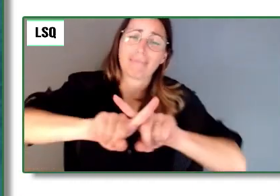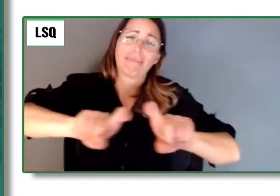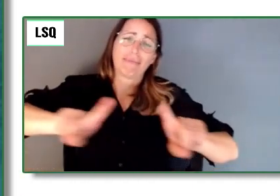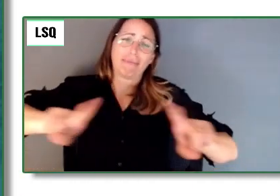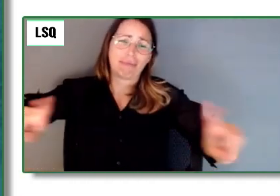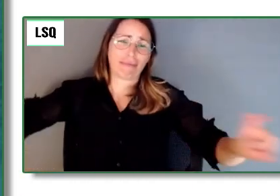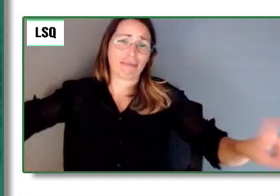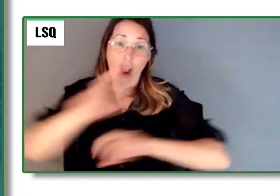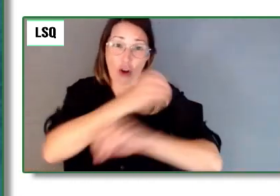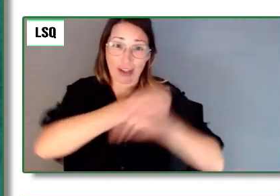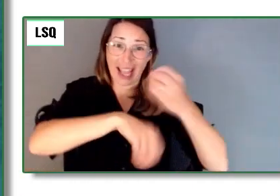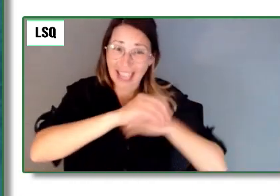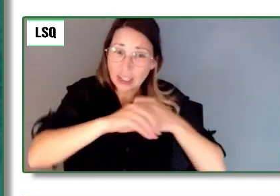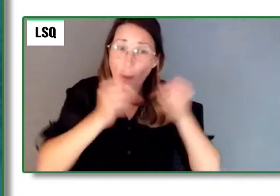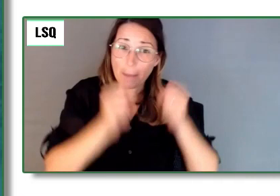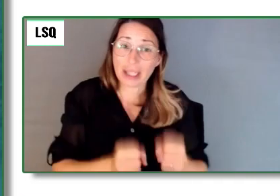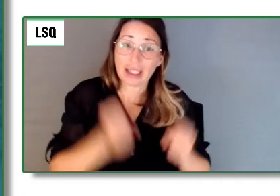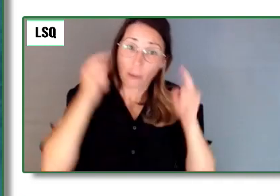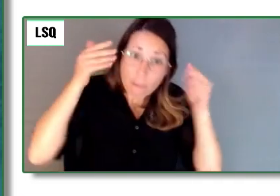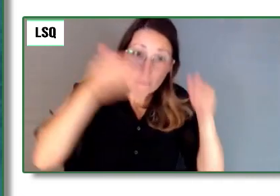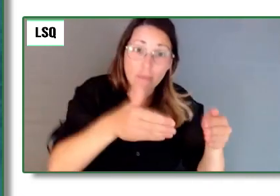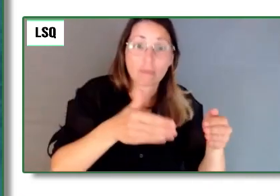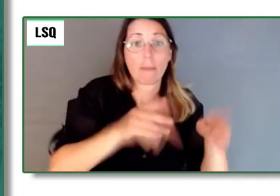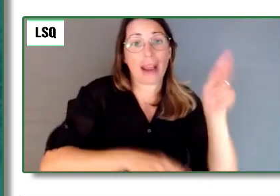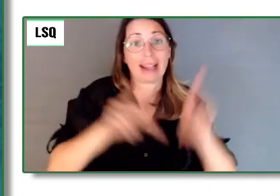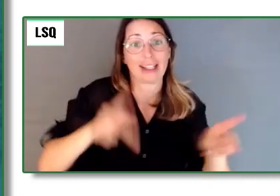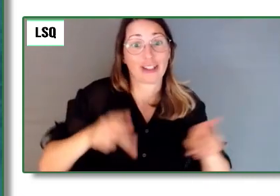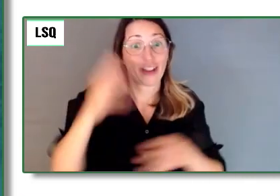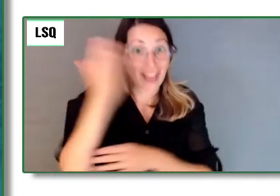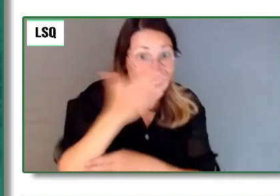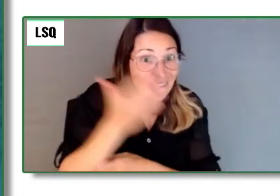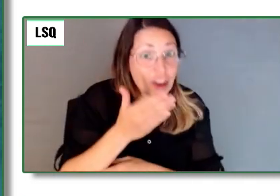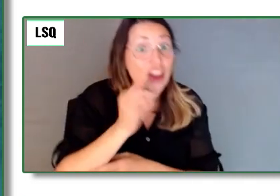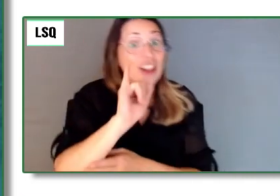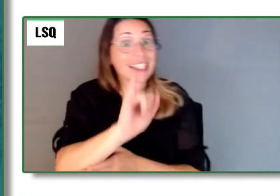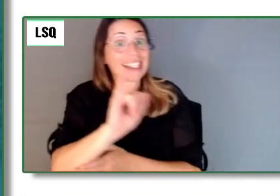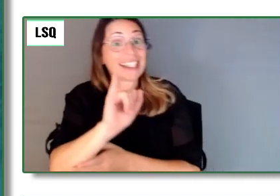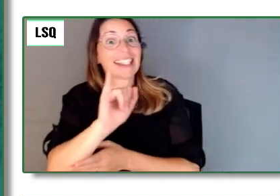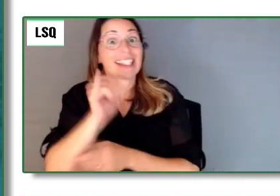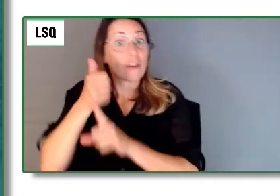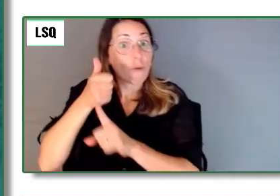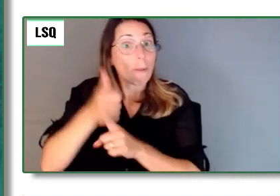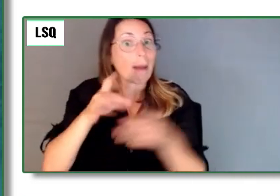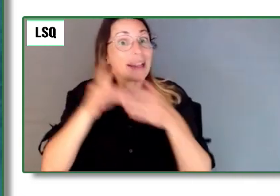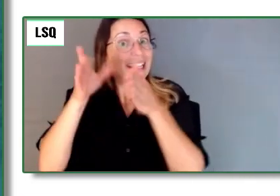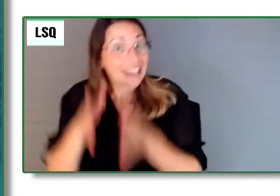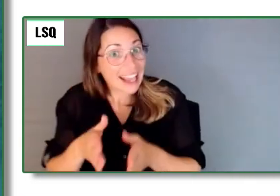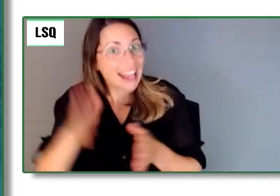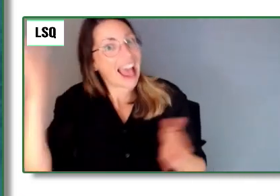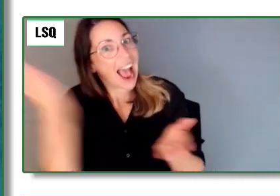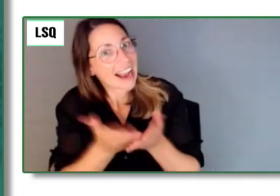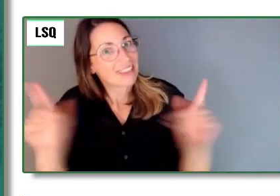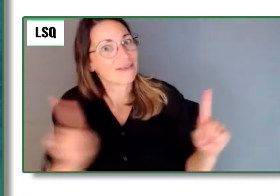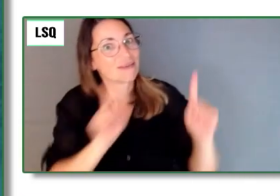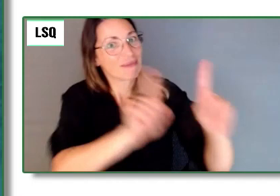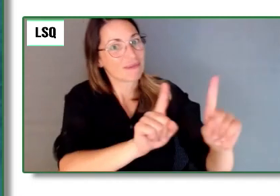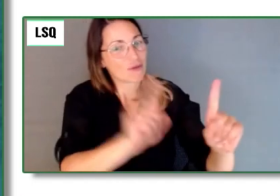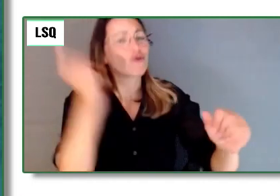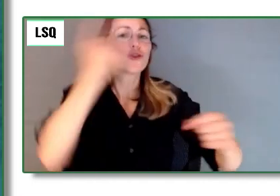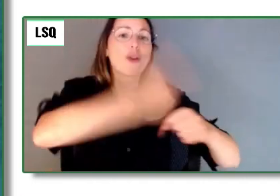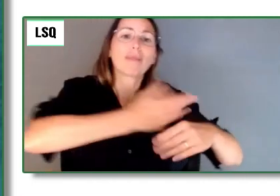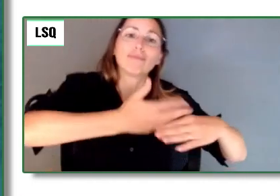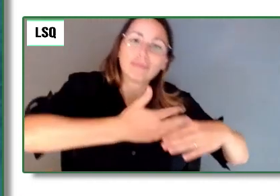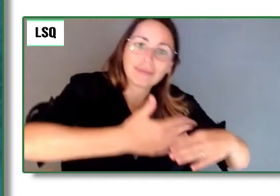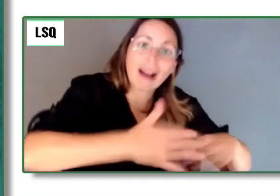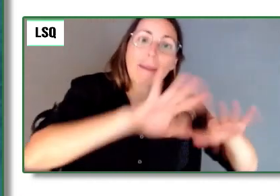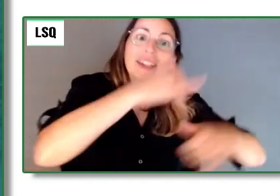journée ensemble et à la fin de la journée, vous venez de vous lier d'amitié avec une nouvelle personne. Également, évidemment, on